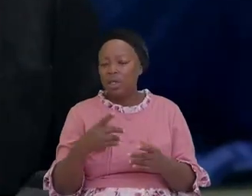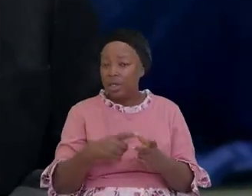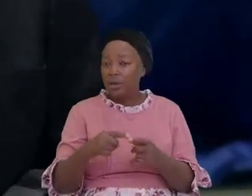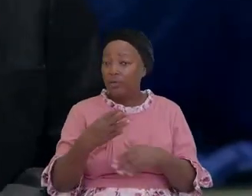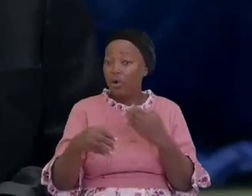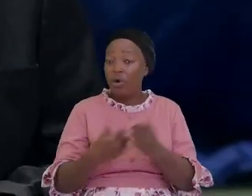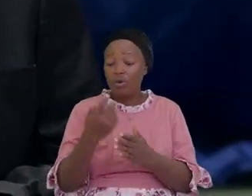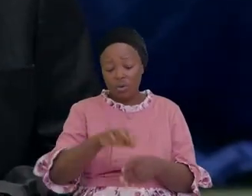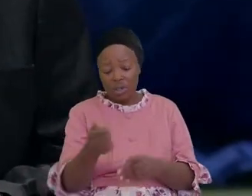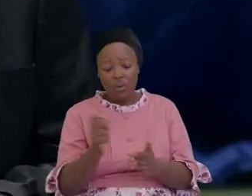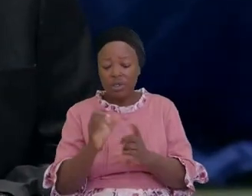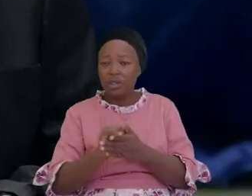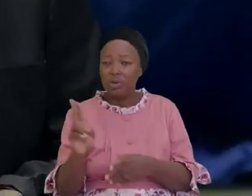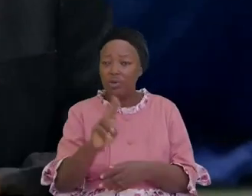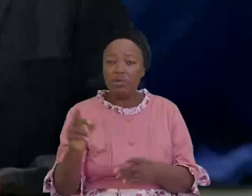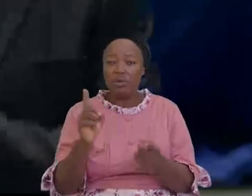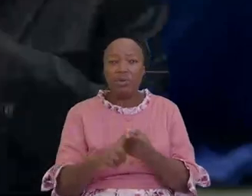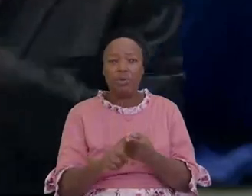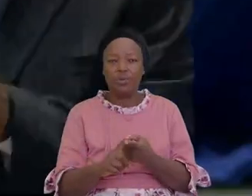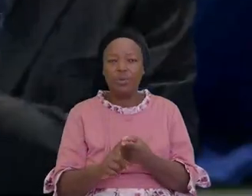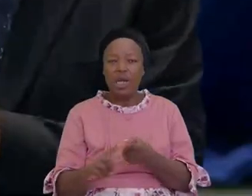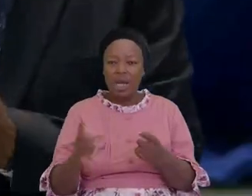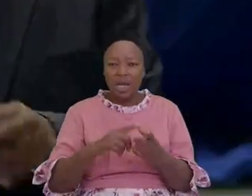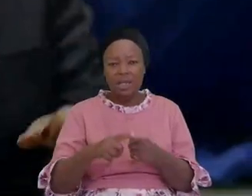de toutes les autres paroles auxquelles tu étais habitué.